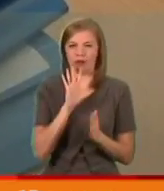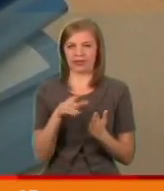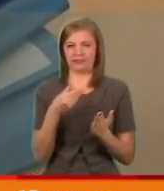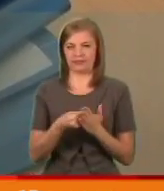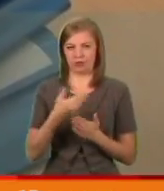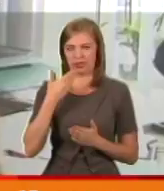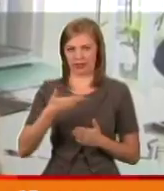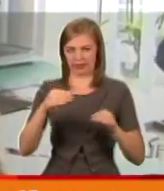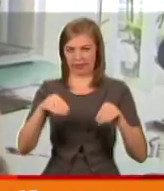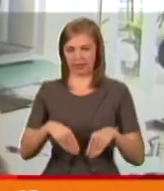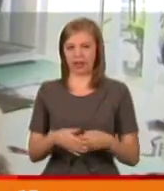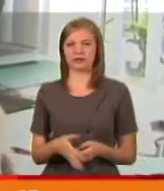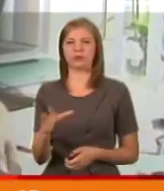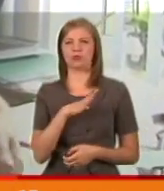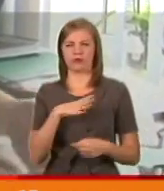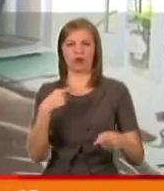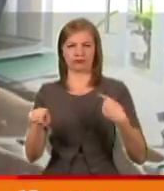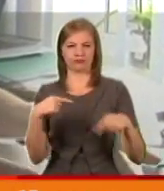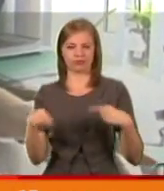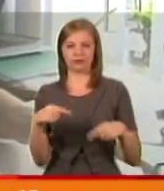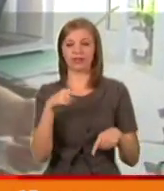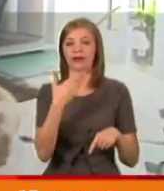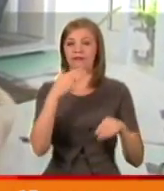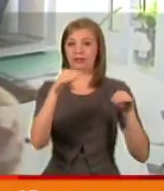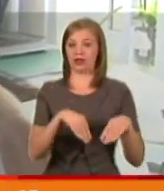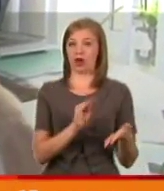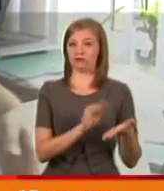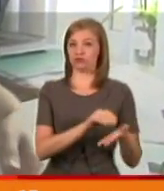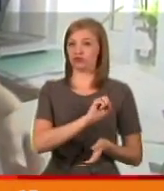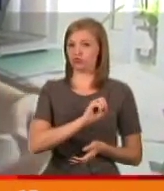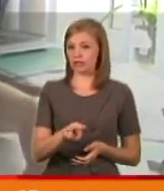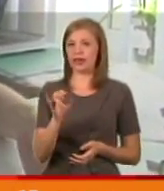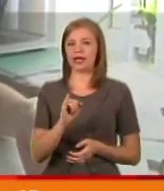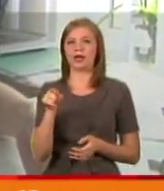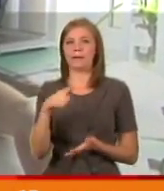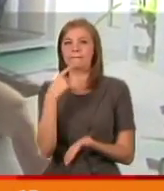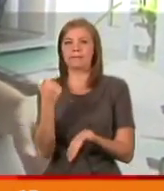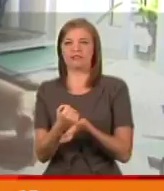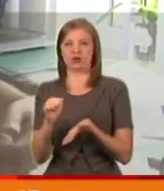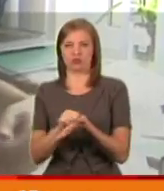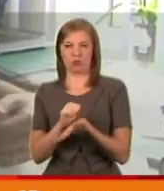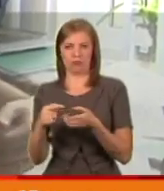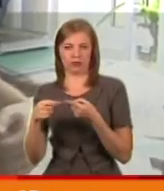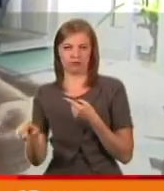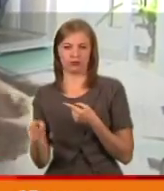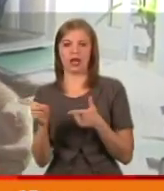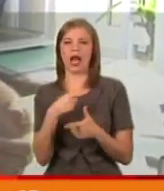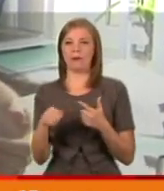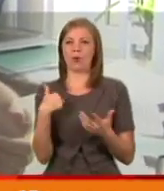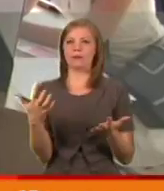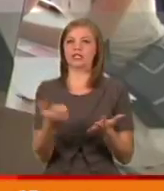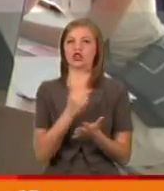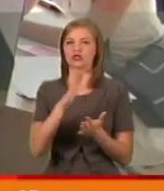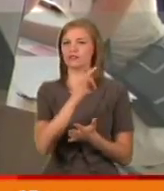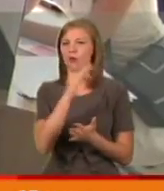своїх деклараціях. Бувають розбіжності з тим, що в декларації зазначено, і те, що прийшли підтверджуючі документи або ми знайшли в